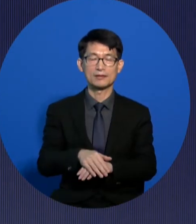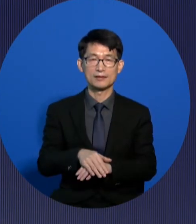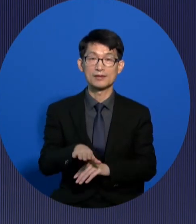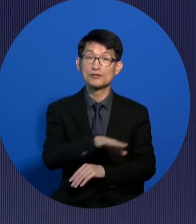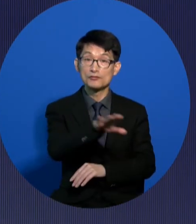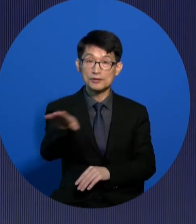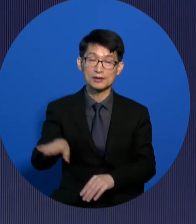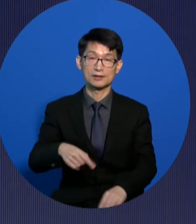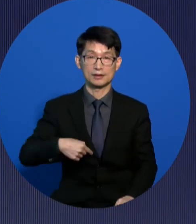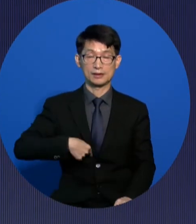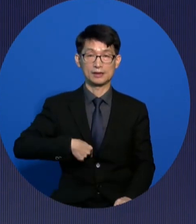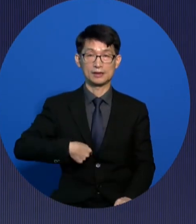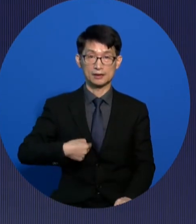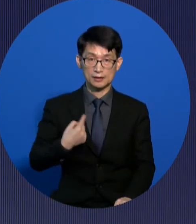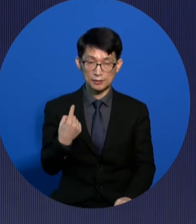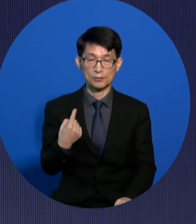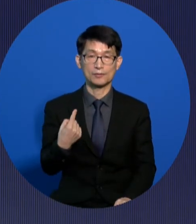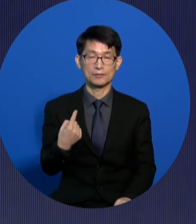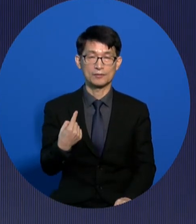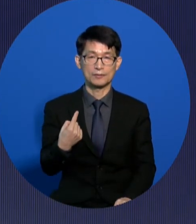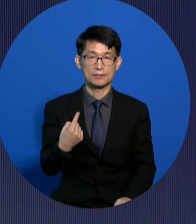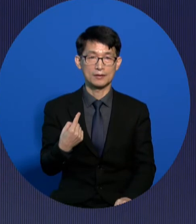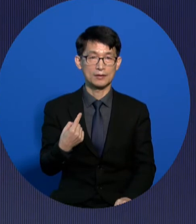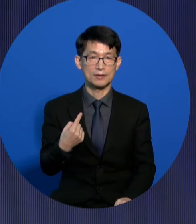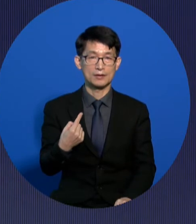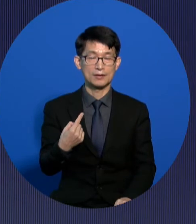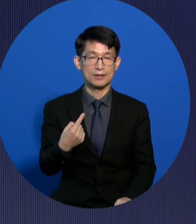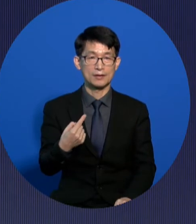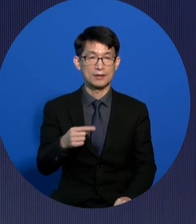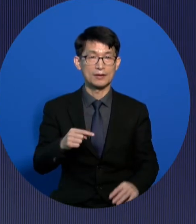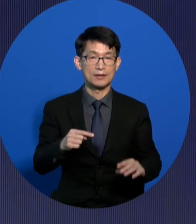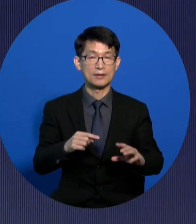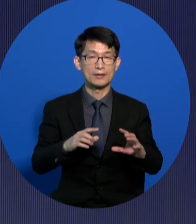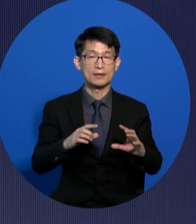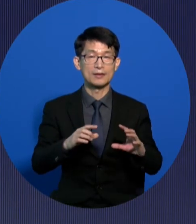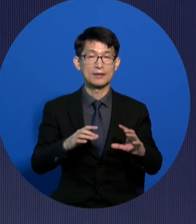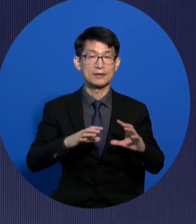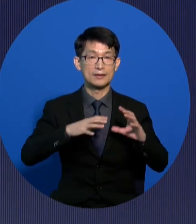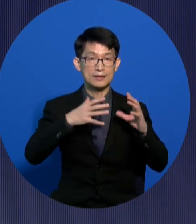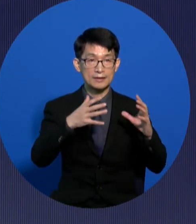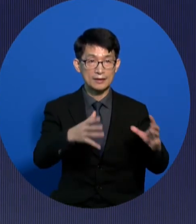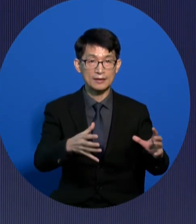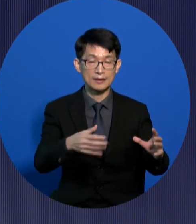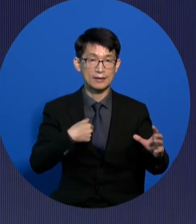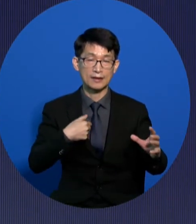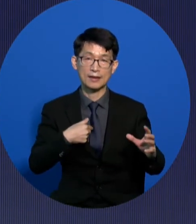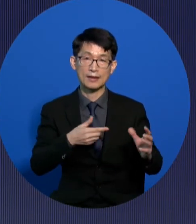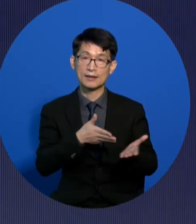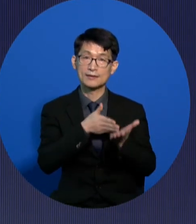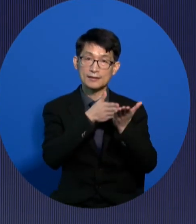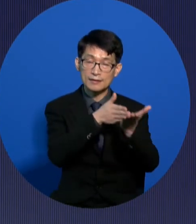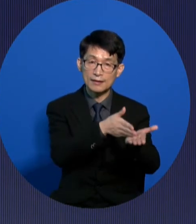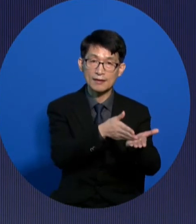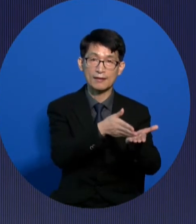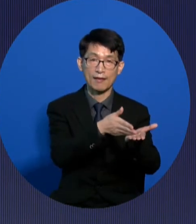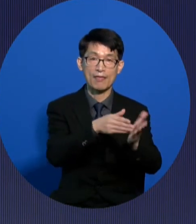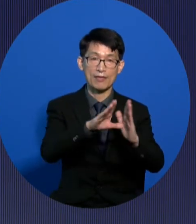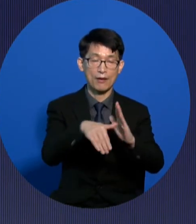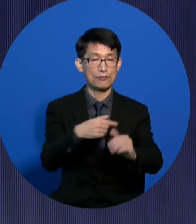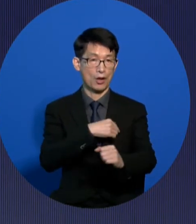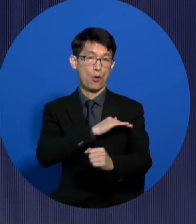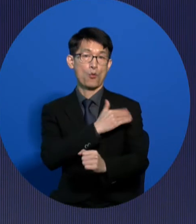돌아보지 않고 세상이 요구하는 건 잘못됐다고 생각합니다. 우리의 권리를 찾으려면 우리부터 이 권리의